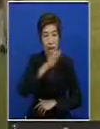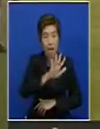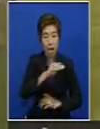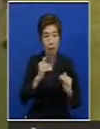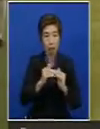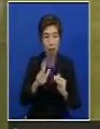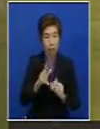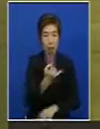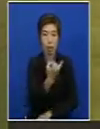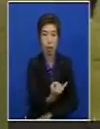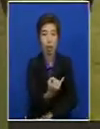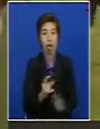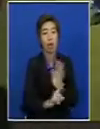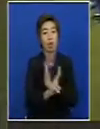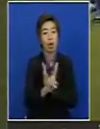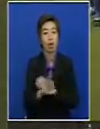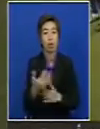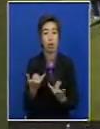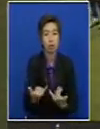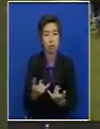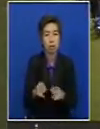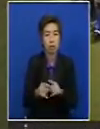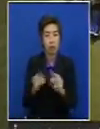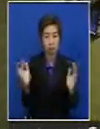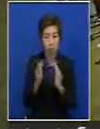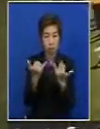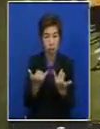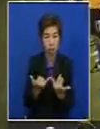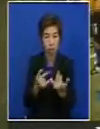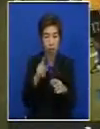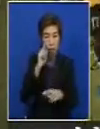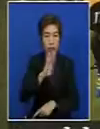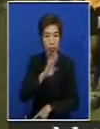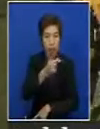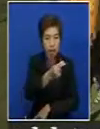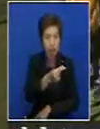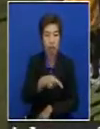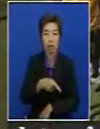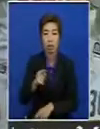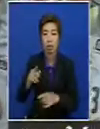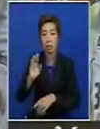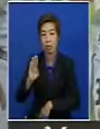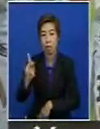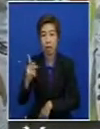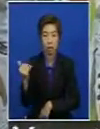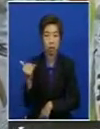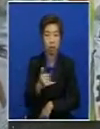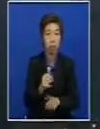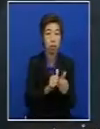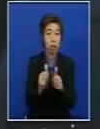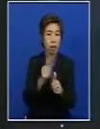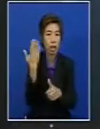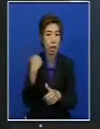แพ้กับแบงคอกไป2ครั้งและเกมที่สนามแห่งนี้เมื่อฤดูกาลที่แล้วครับเป็นบางกอกกลาสที่เปิดบ้านเฉือนเอาชนะแบงคอกไป